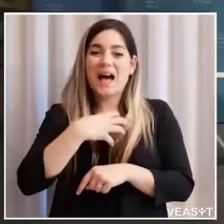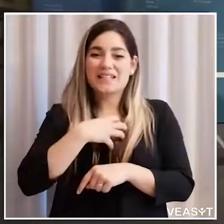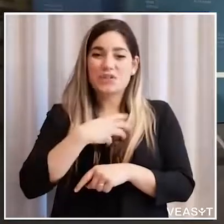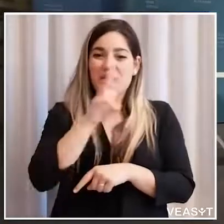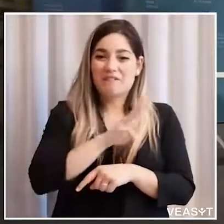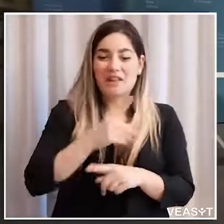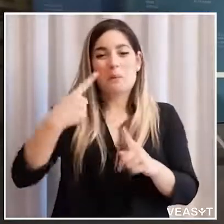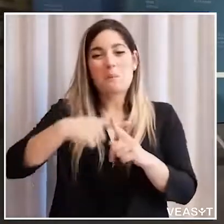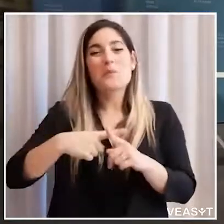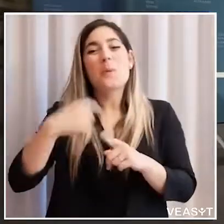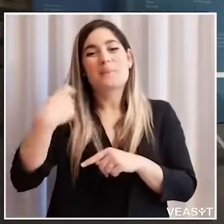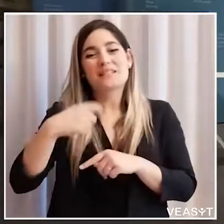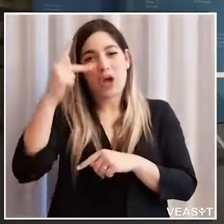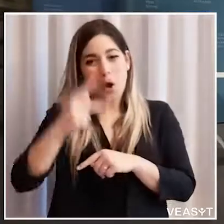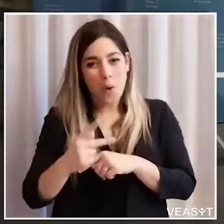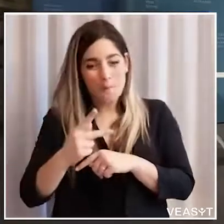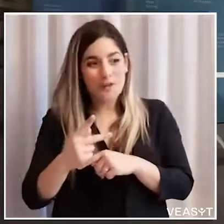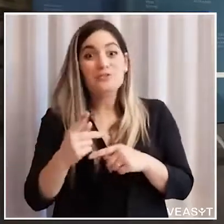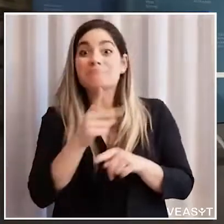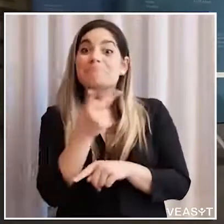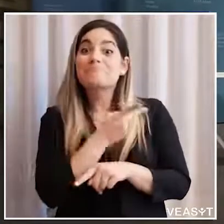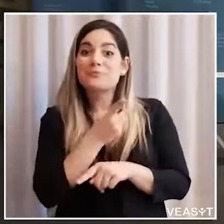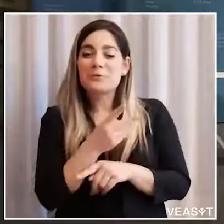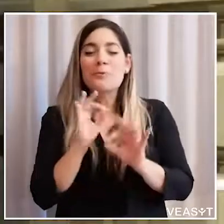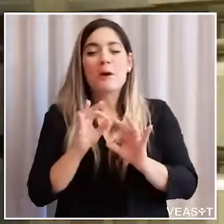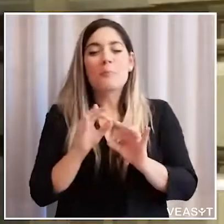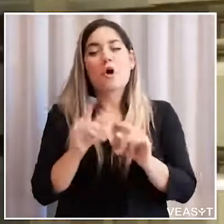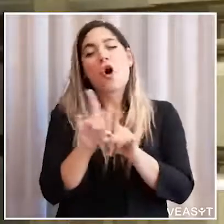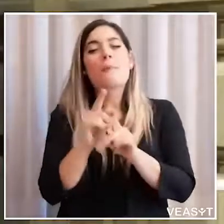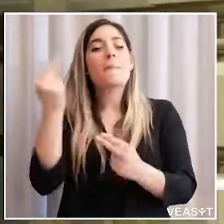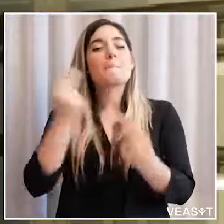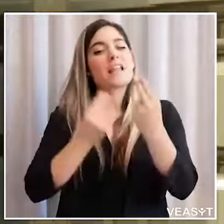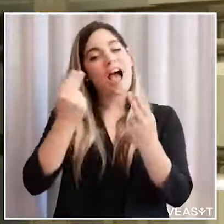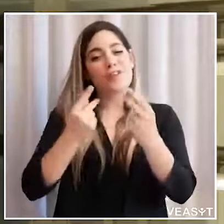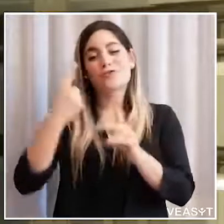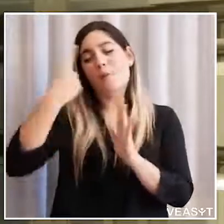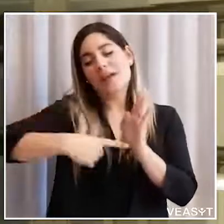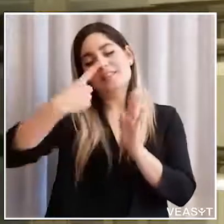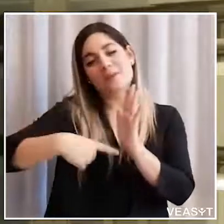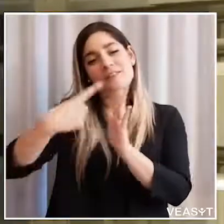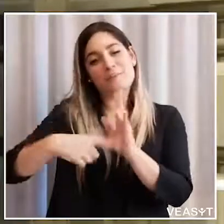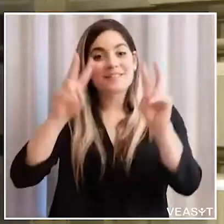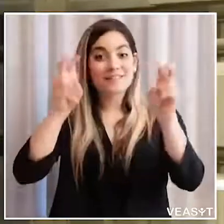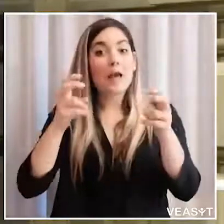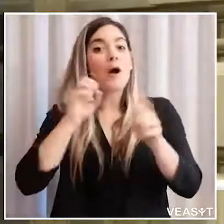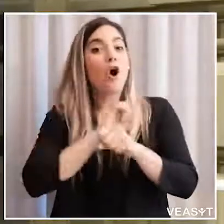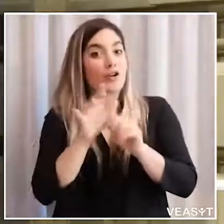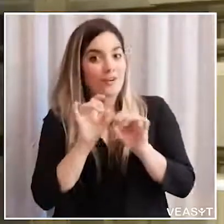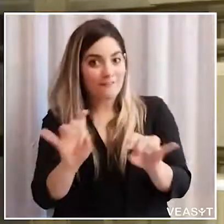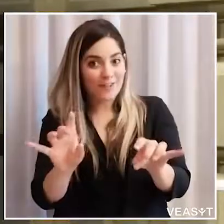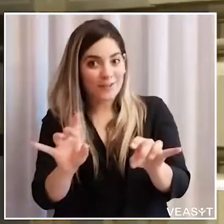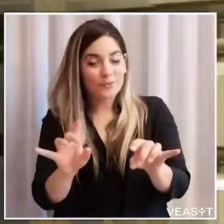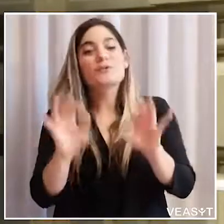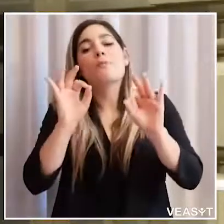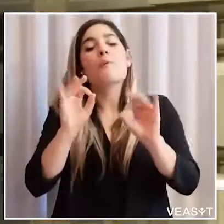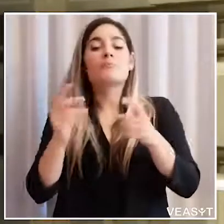l'assessore alla sanità thomas widmann verrà fatto una sorta di bilancio di questi mesi caratterizzati dal coronavirus e dalle delle